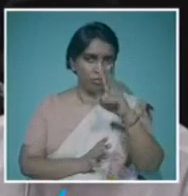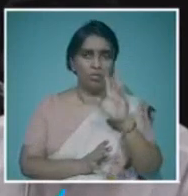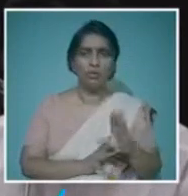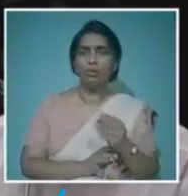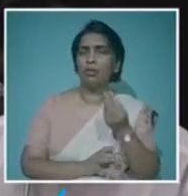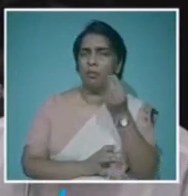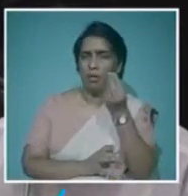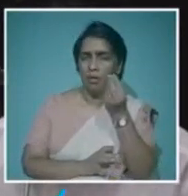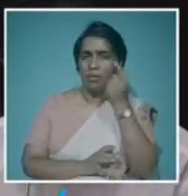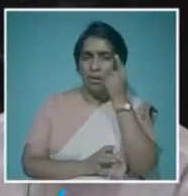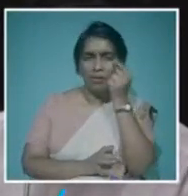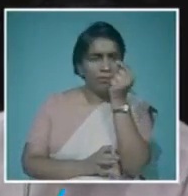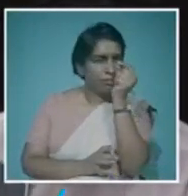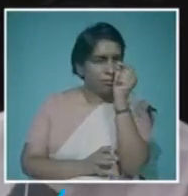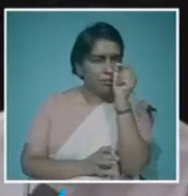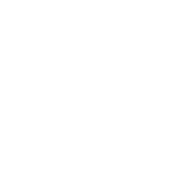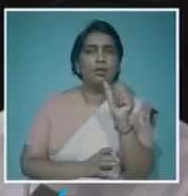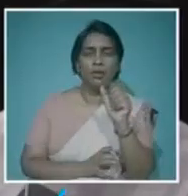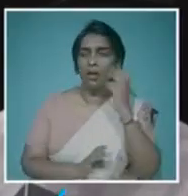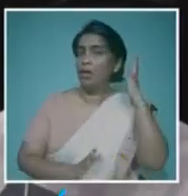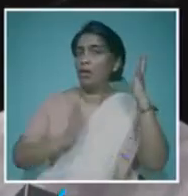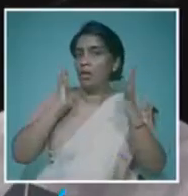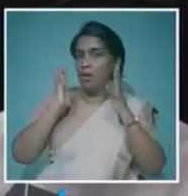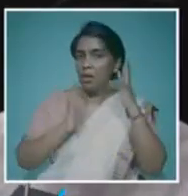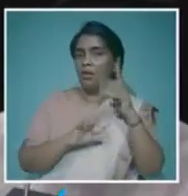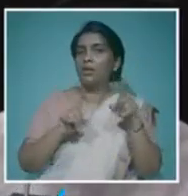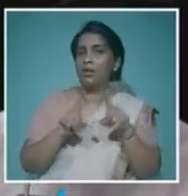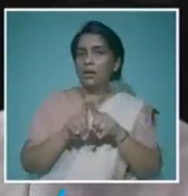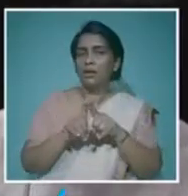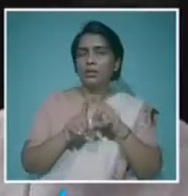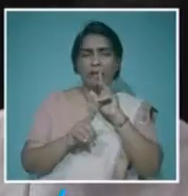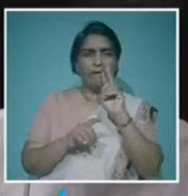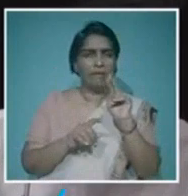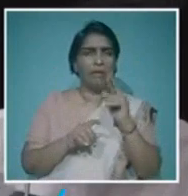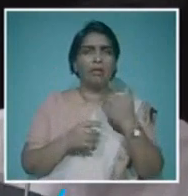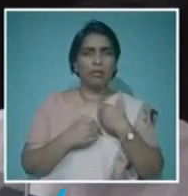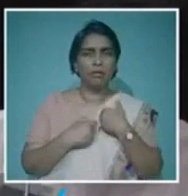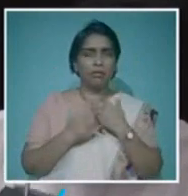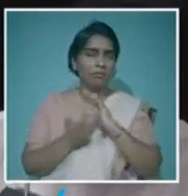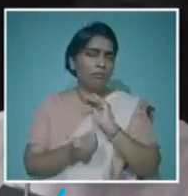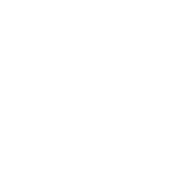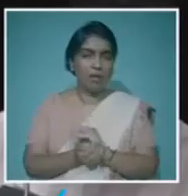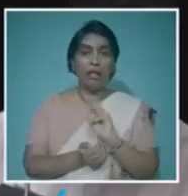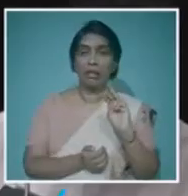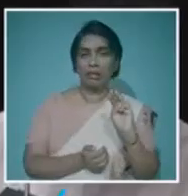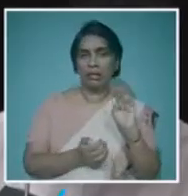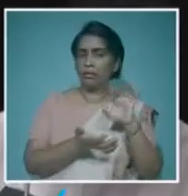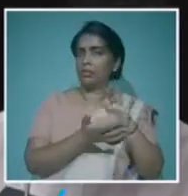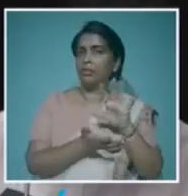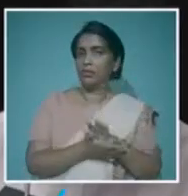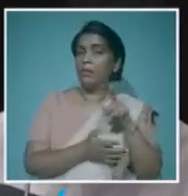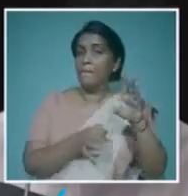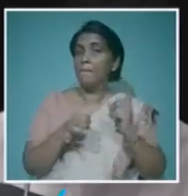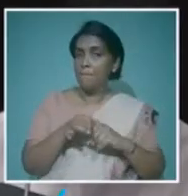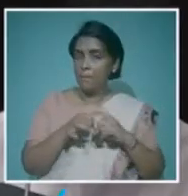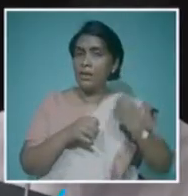පුංචි හලුත් හිතක් වගේ තියෙනවා. ඒකත් ලෝක මට්ටම 120යි තියෙන්නේ. නමුත් අපි ඒක වඩා ආරක්ෂාවට 30ක් දාලා තියෙනවා. ඔය ප්‍රශ්නය